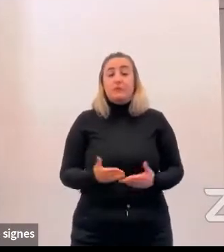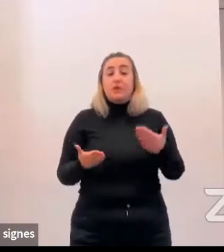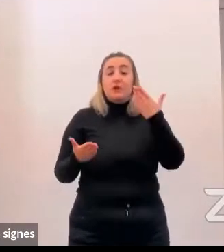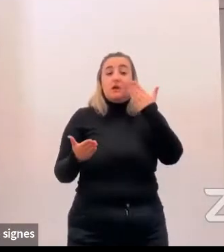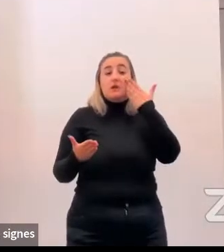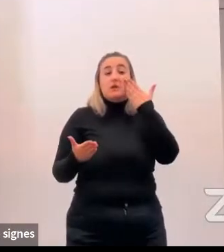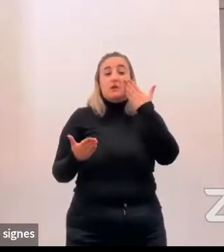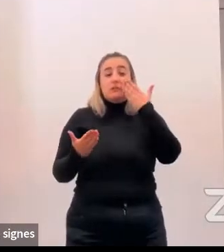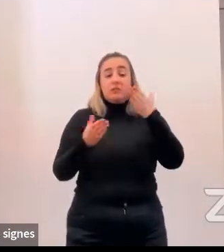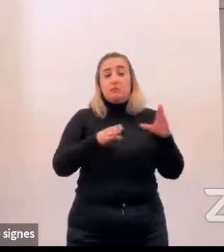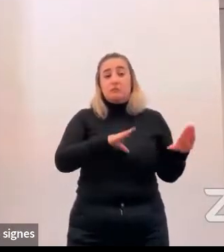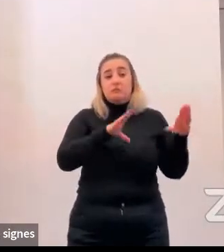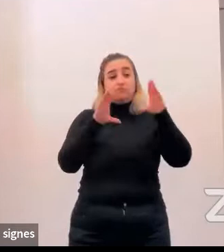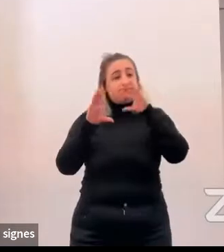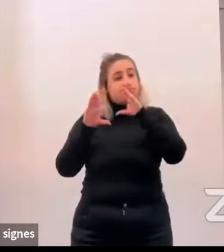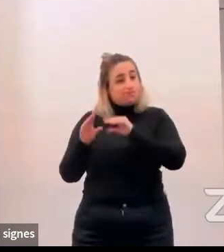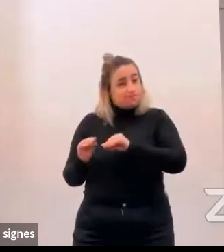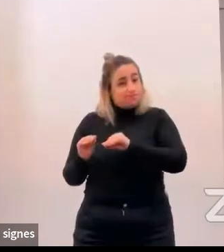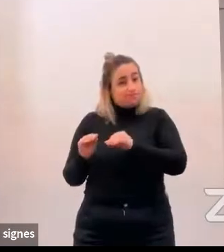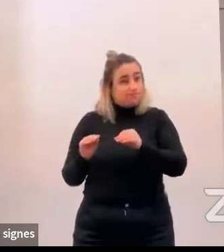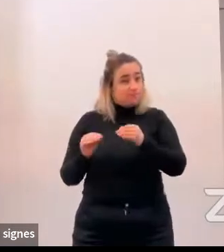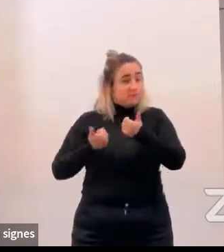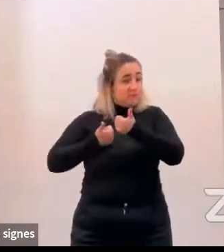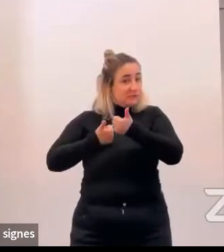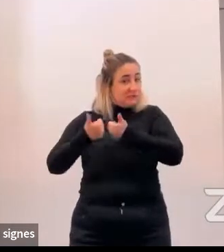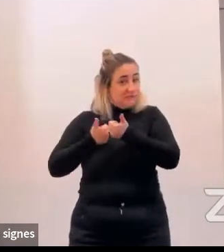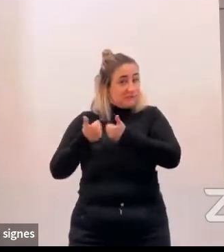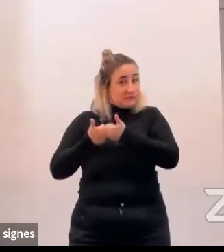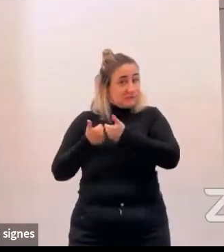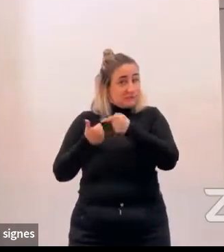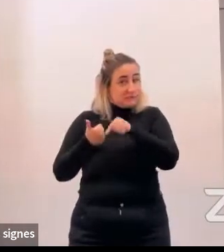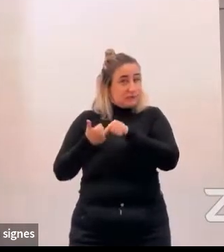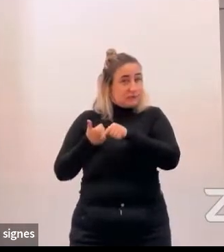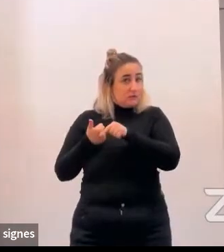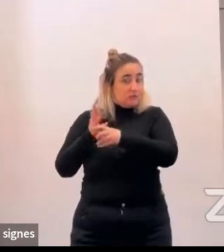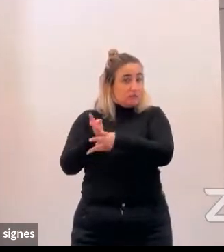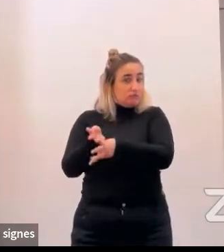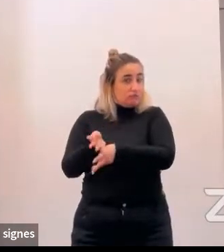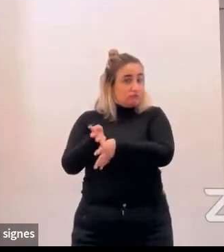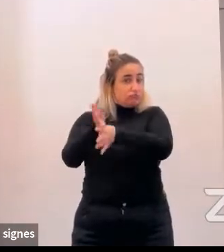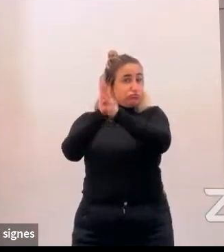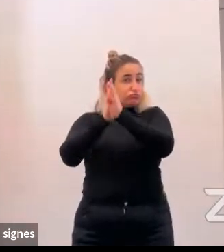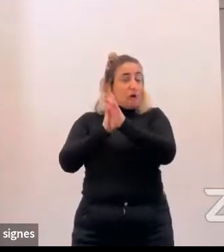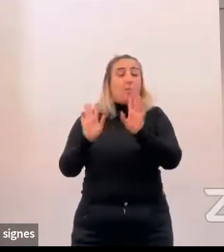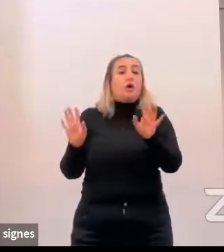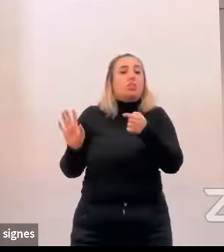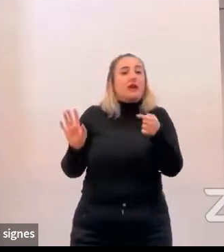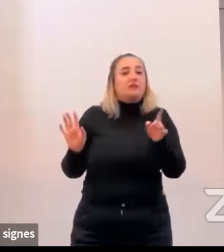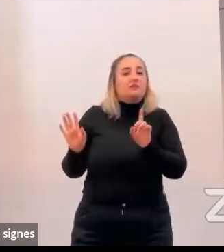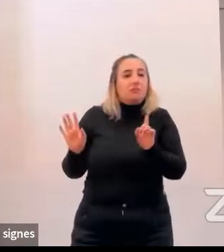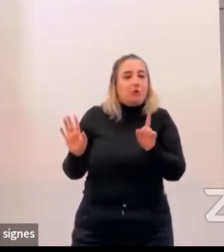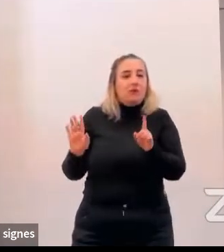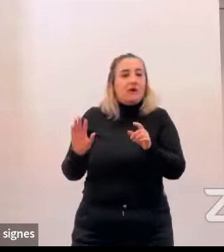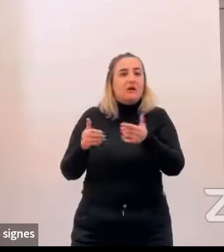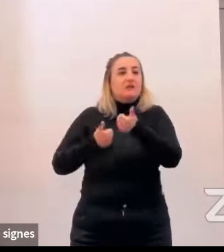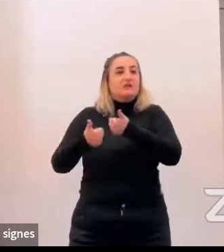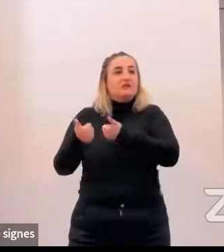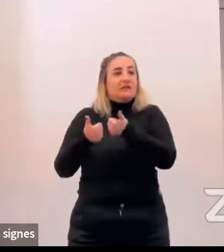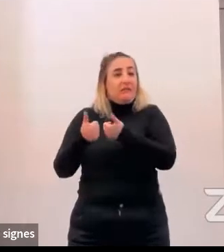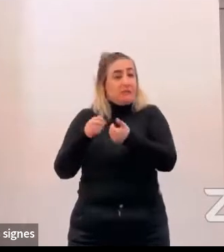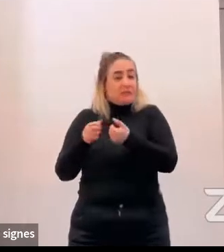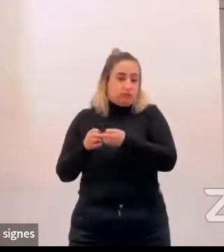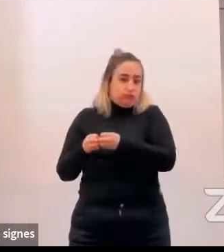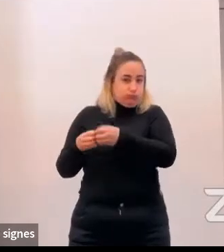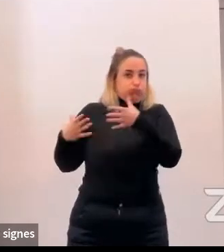dans un service qui va être noyé, sans y voir de remarques négatives, mais dans un service extrêmement